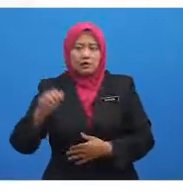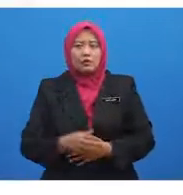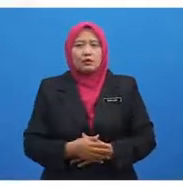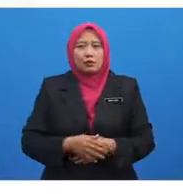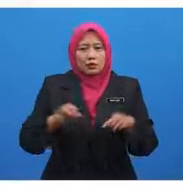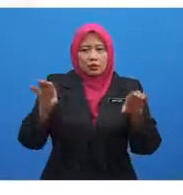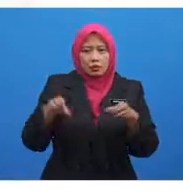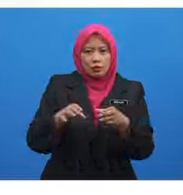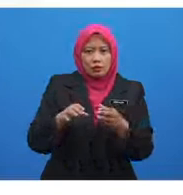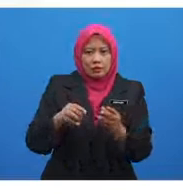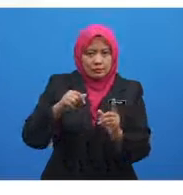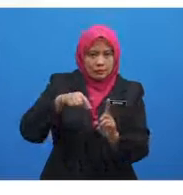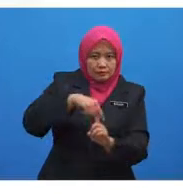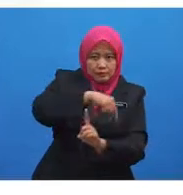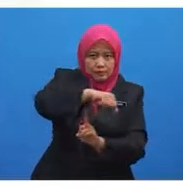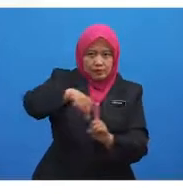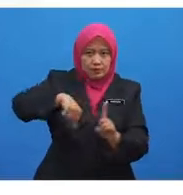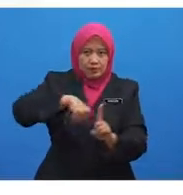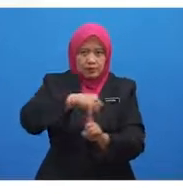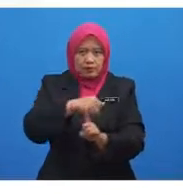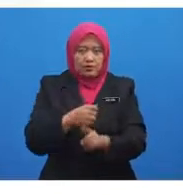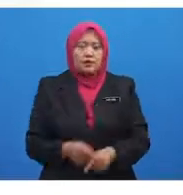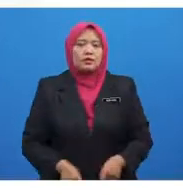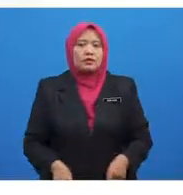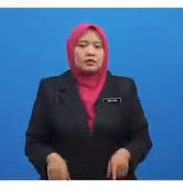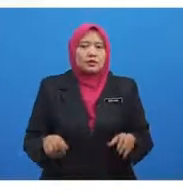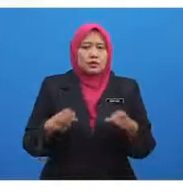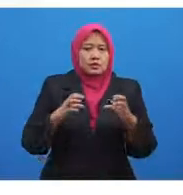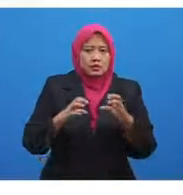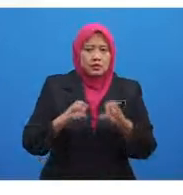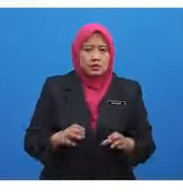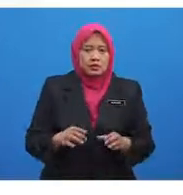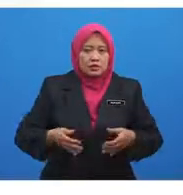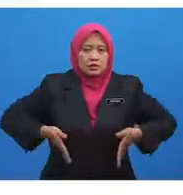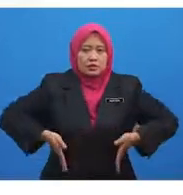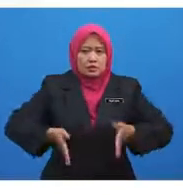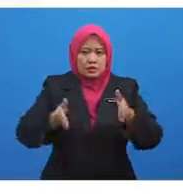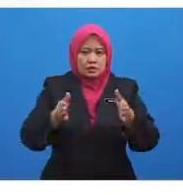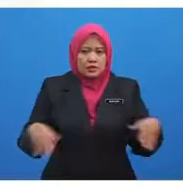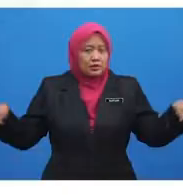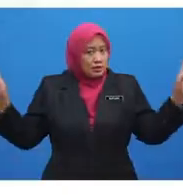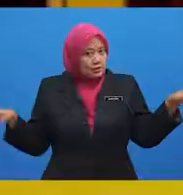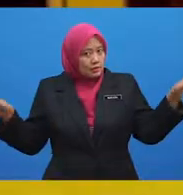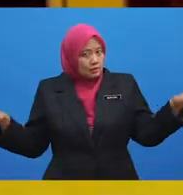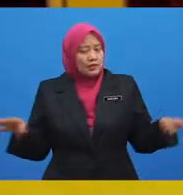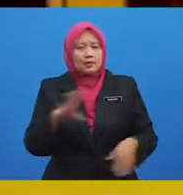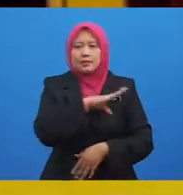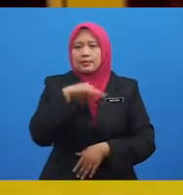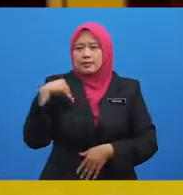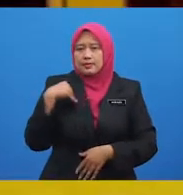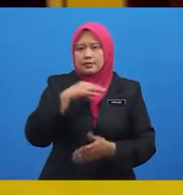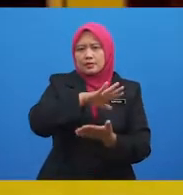perbuatan berkeliling sama ada secara berjalan, terbang dan sebagainya. Baiklah